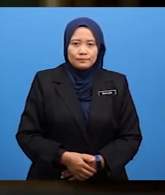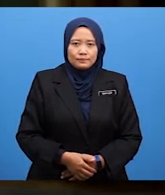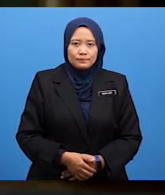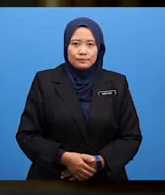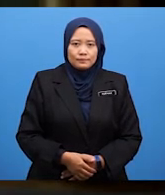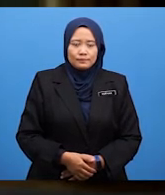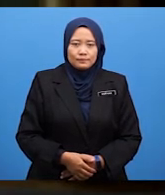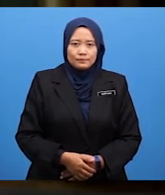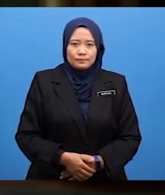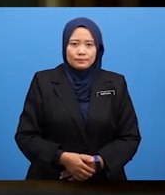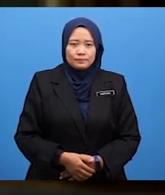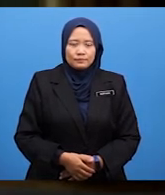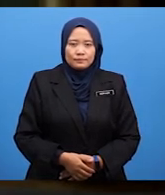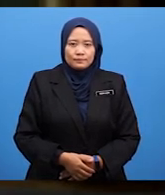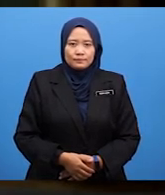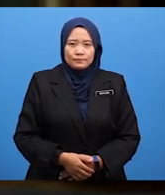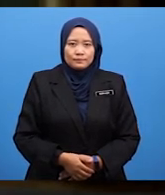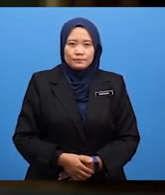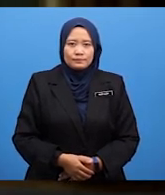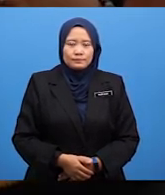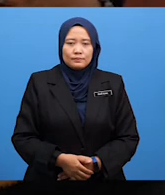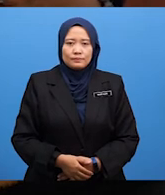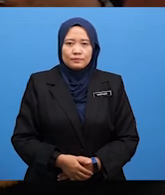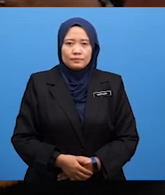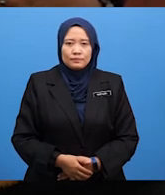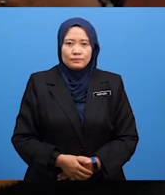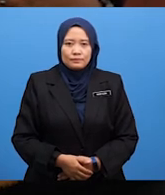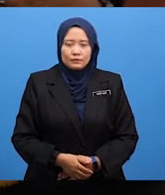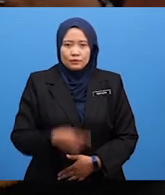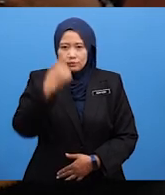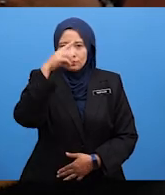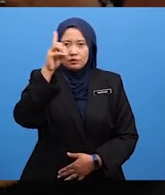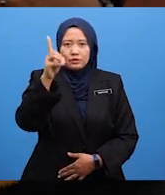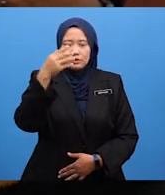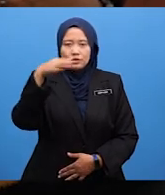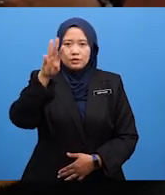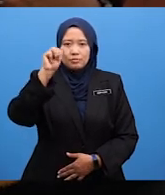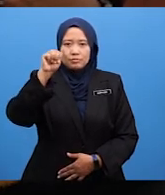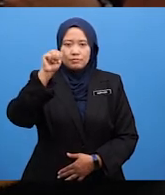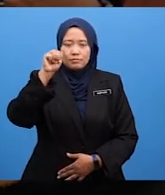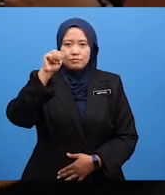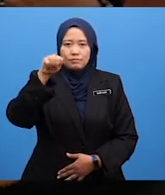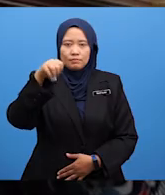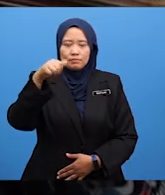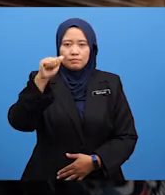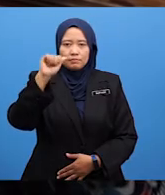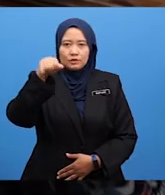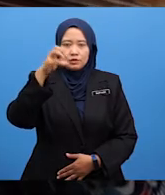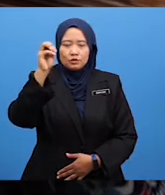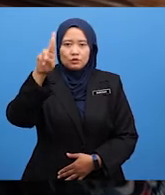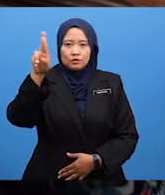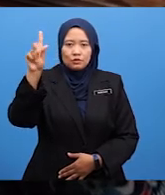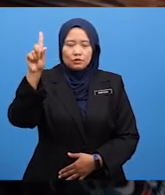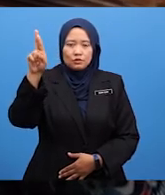Jadi apakah not-not yang saudara Nor mainkan tadi? Untuk D major, saya mainkan arpeggio note